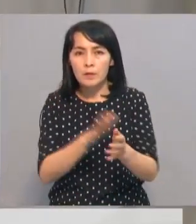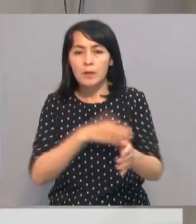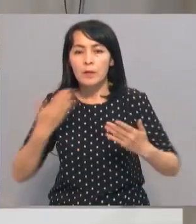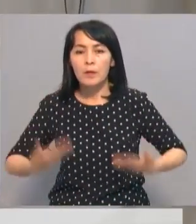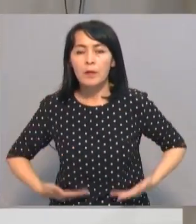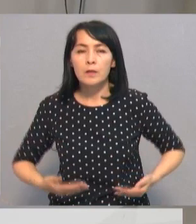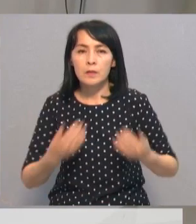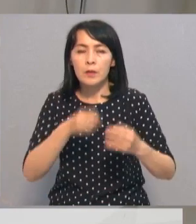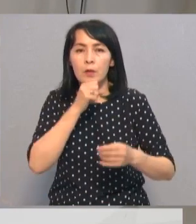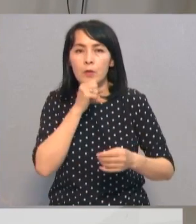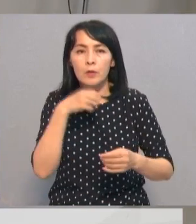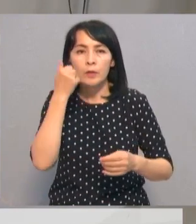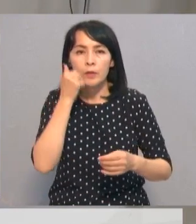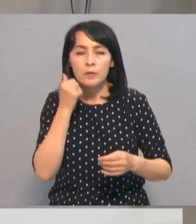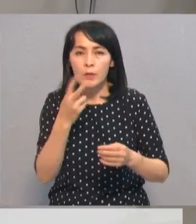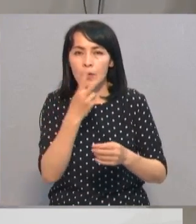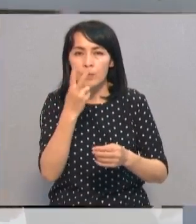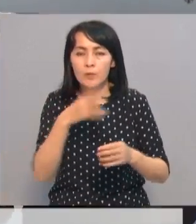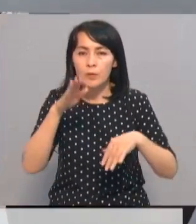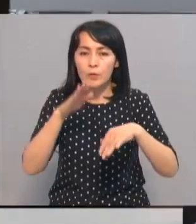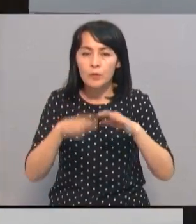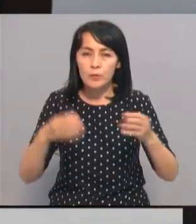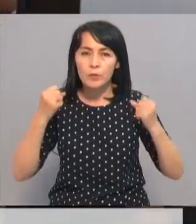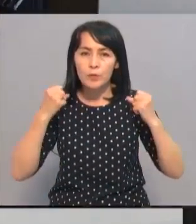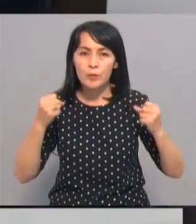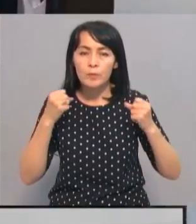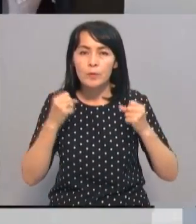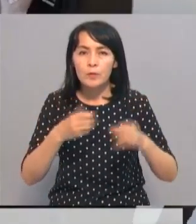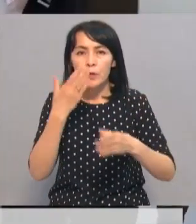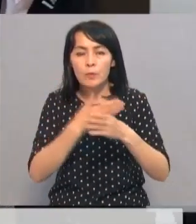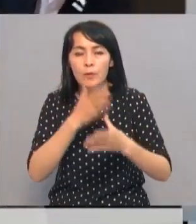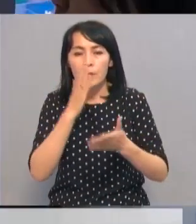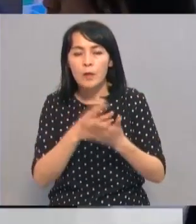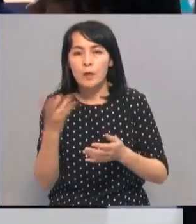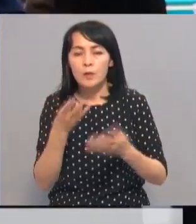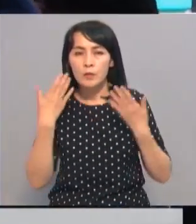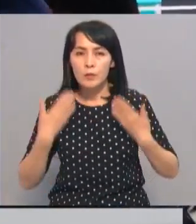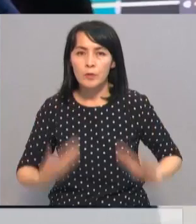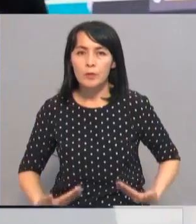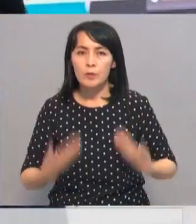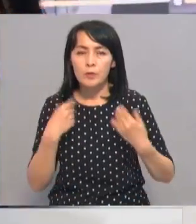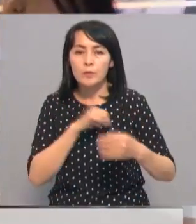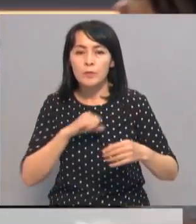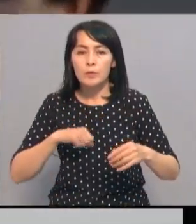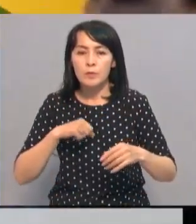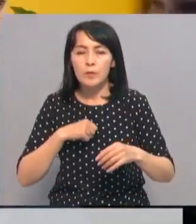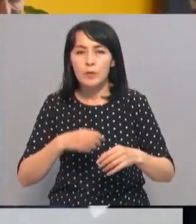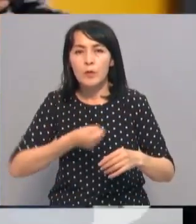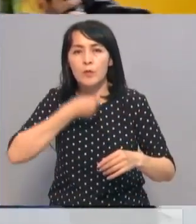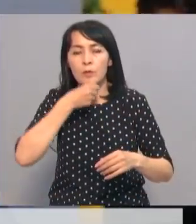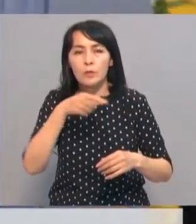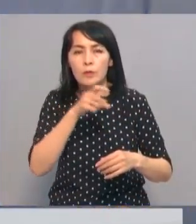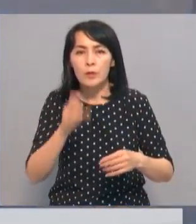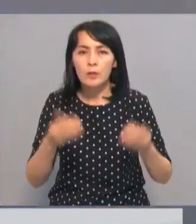долголетие». Для пожилых людей предусмотрены умеренные физические нагрузки, необходимые для здоровья и самочувствия людей старшего